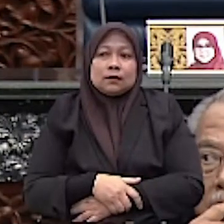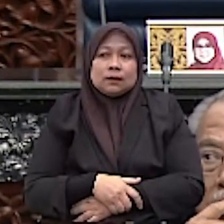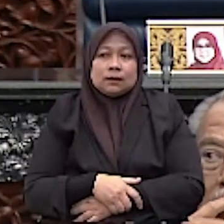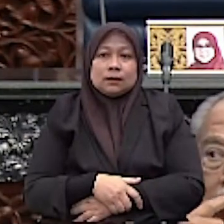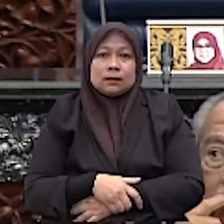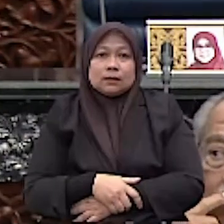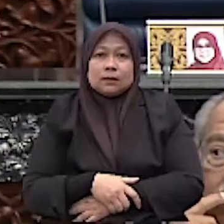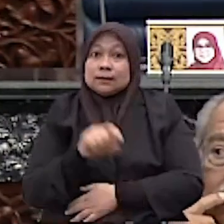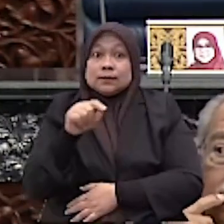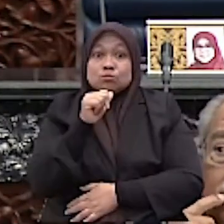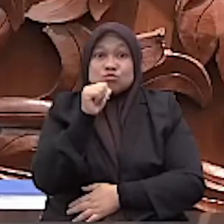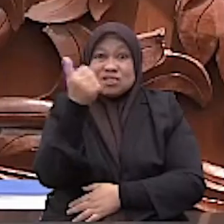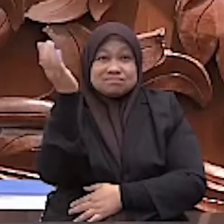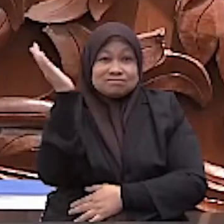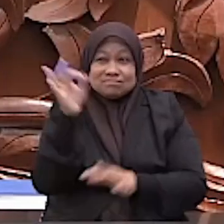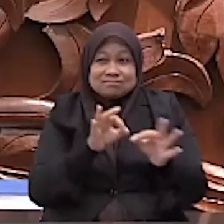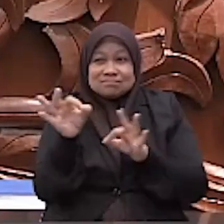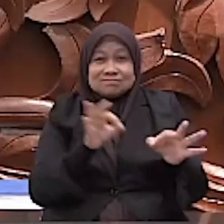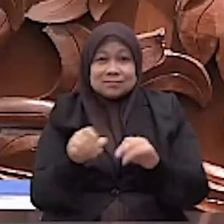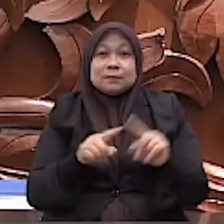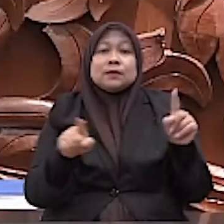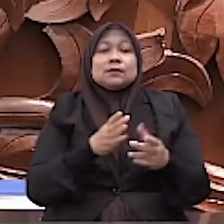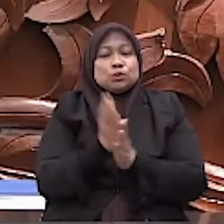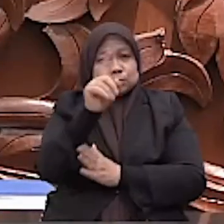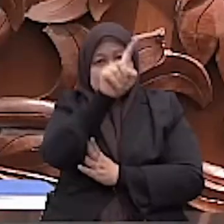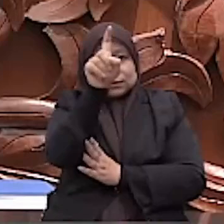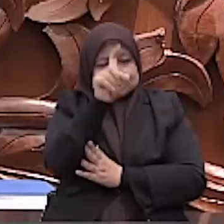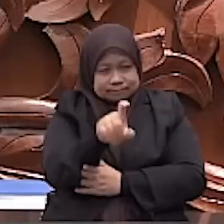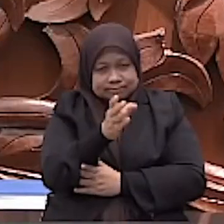ini bukan ruang untuk yang hormat besar